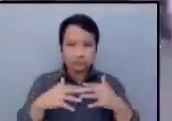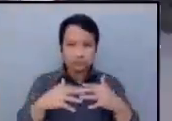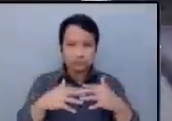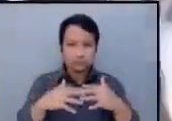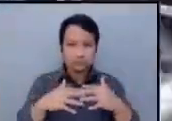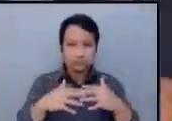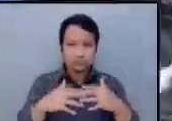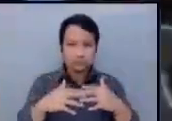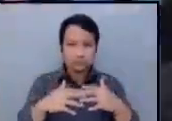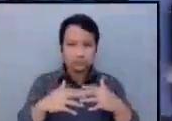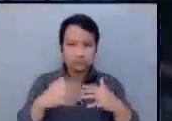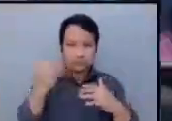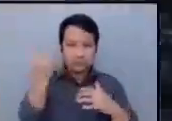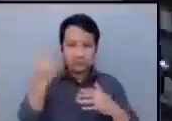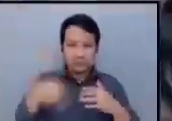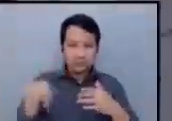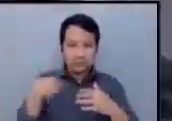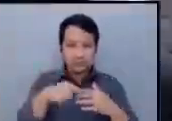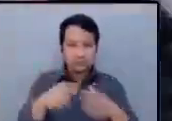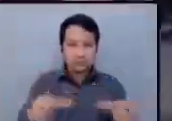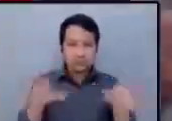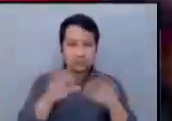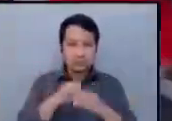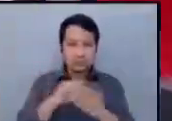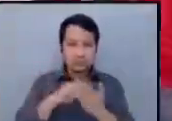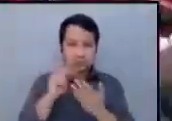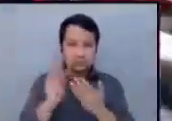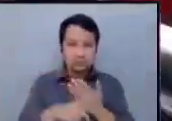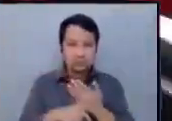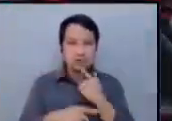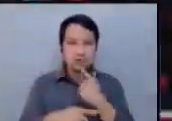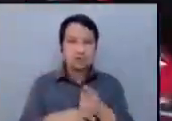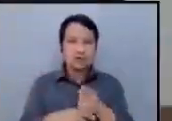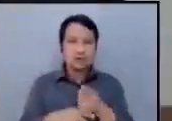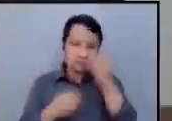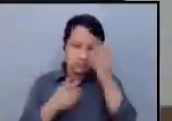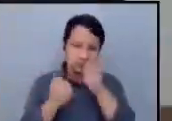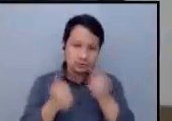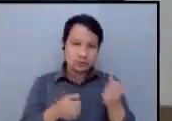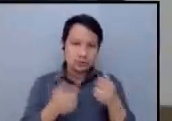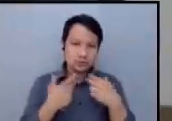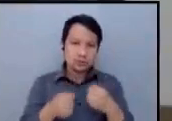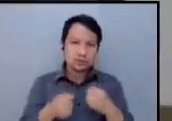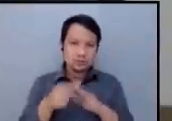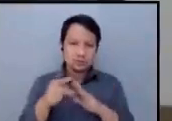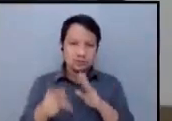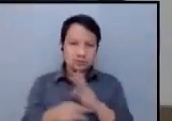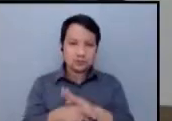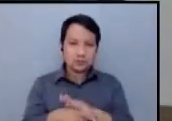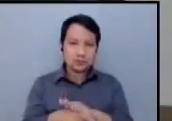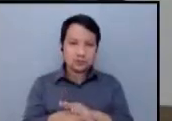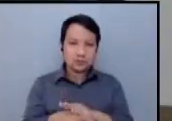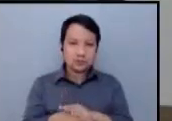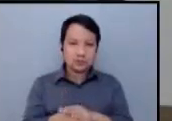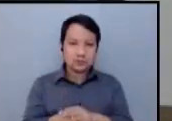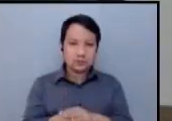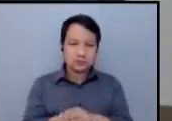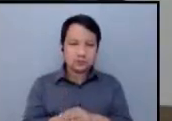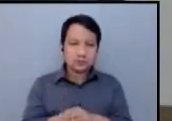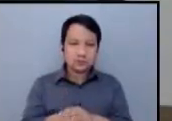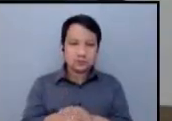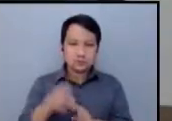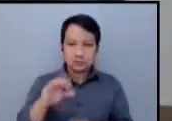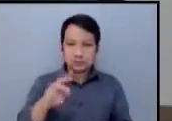Circle. Maayos namang nagtapos ang programa na nila isumunod sa health protocols. Sa nangyari sa Commonwealth, no, iniwasan